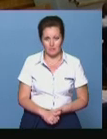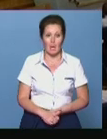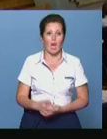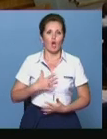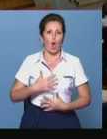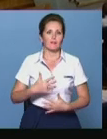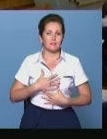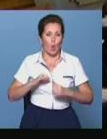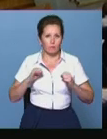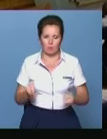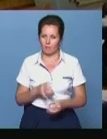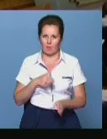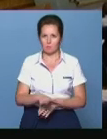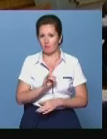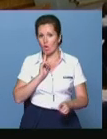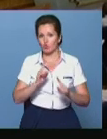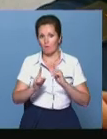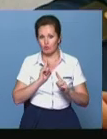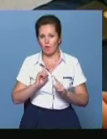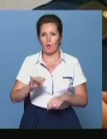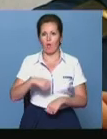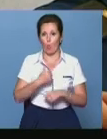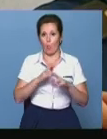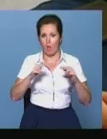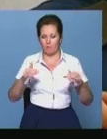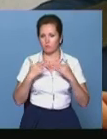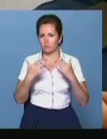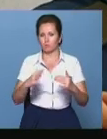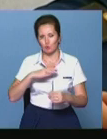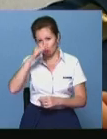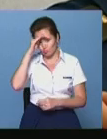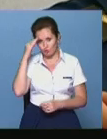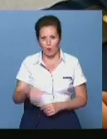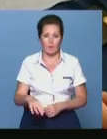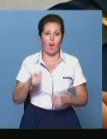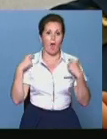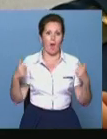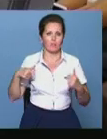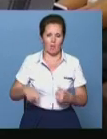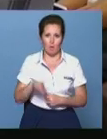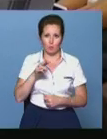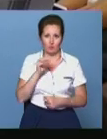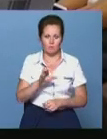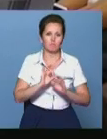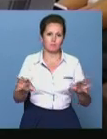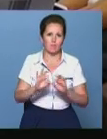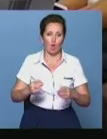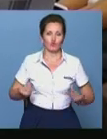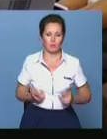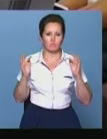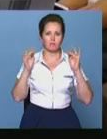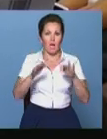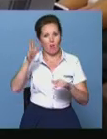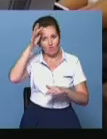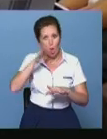Кондиционеры не справлялись. На совещании в резиденции главы было жарко. Генерал МЧС заметил, жители Удмуртии мигрируют к воде. В воскресенье сразу